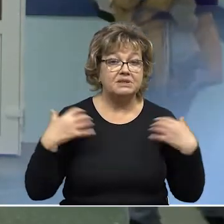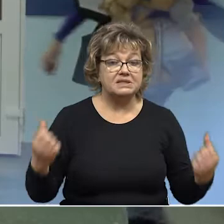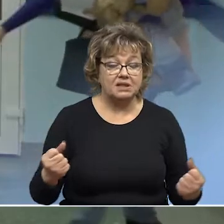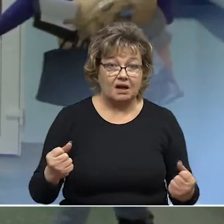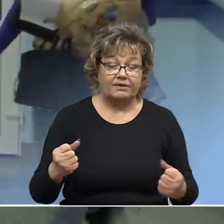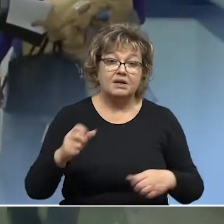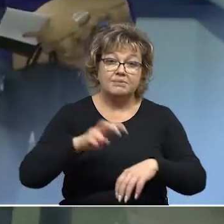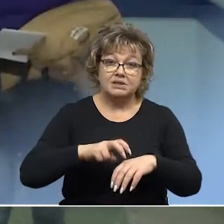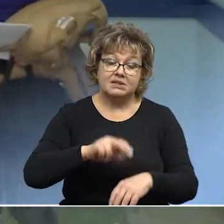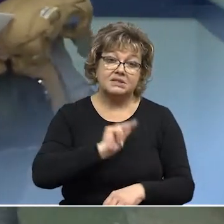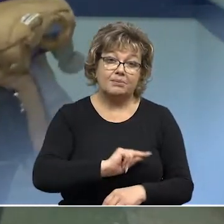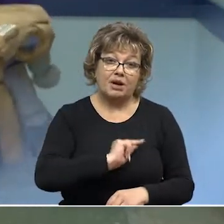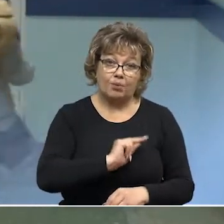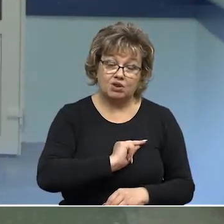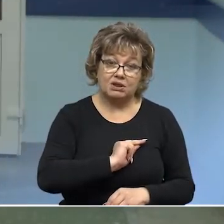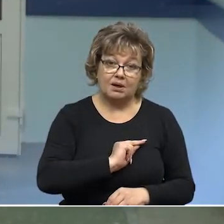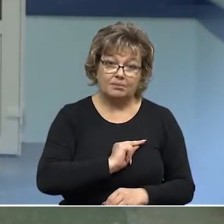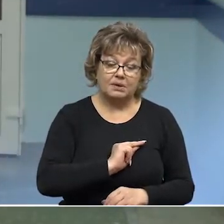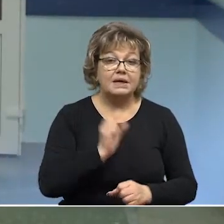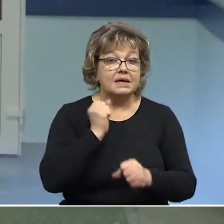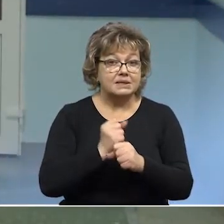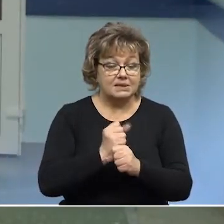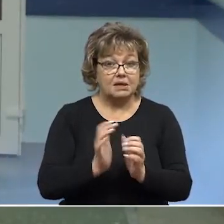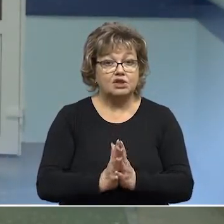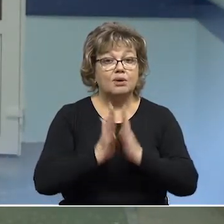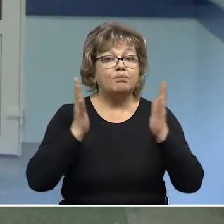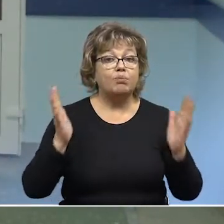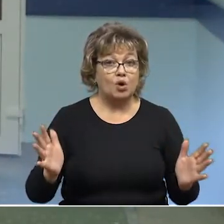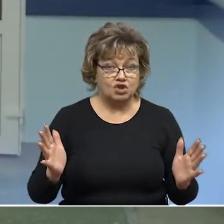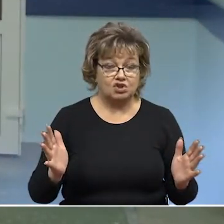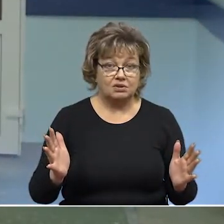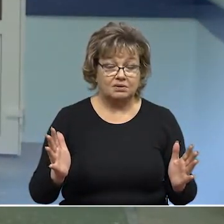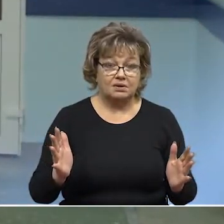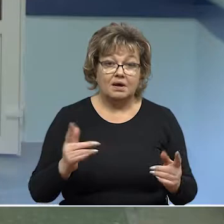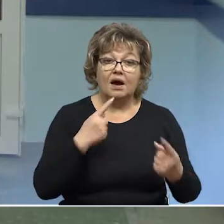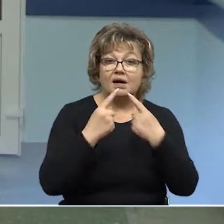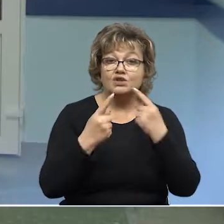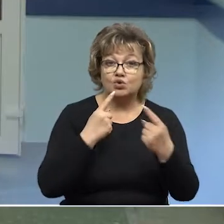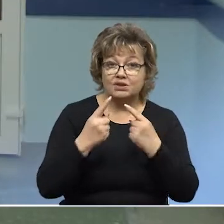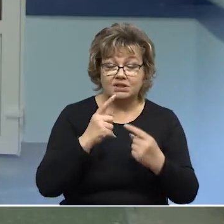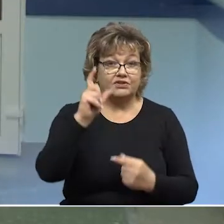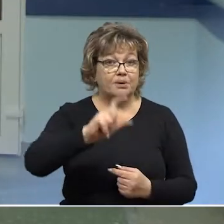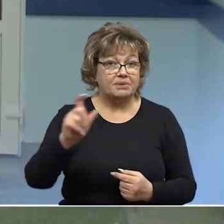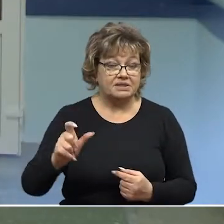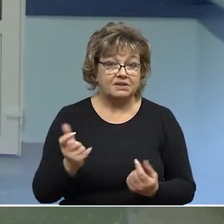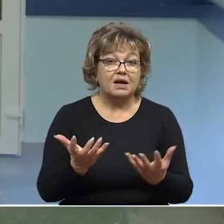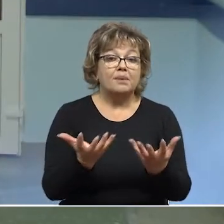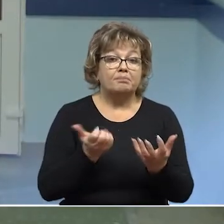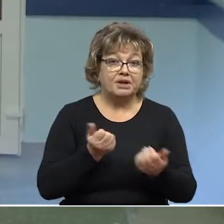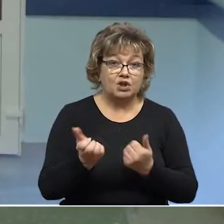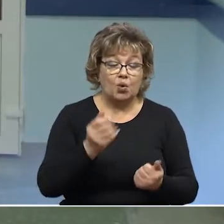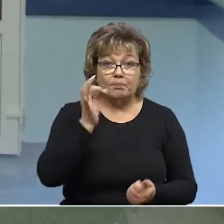Минздрава, медицинским работникам сделать больше в виде консультирования пациентов,